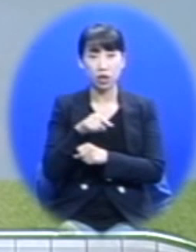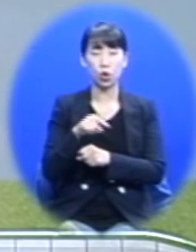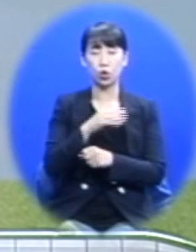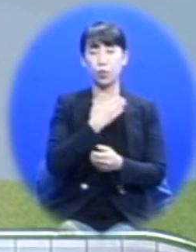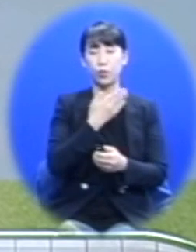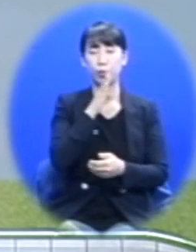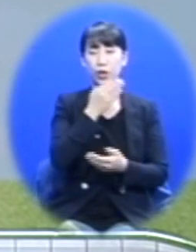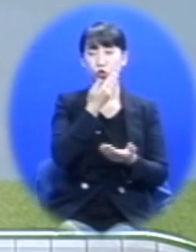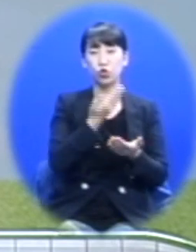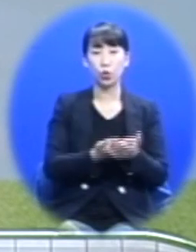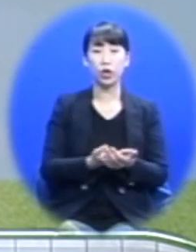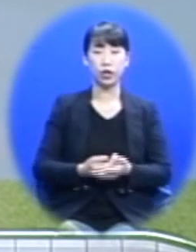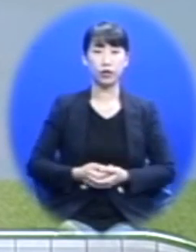것입니다.